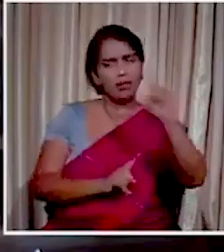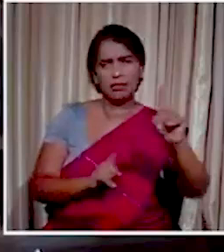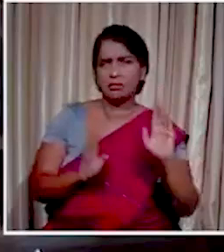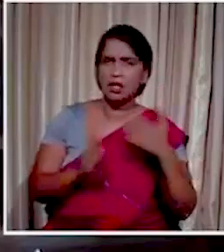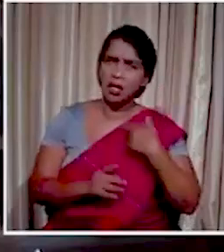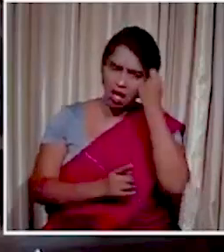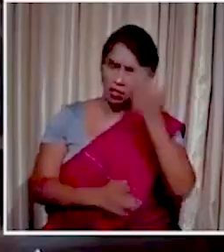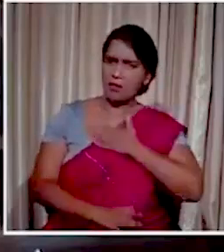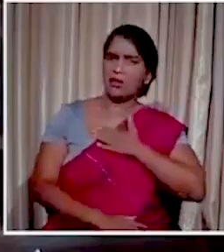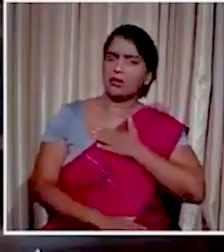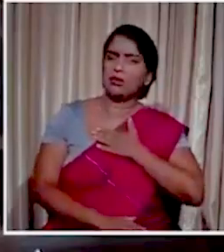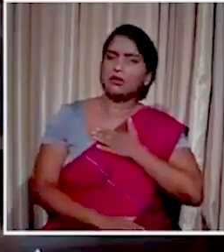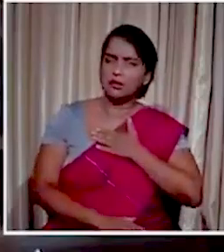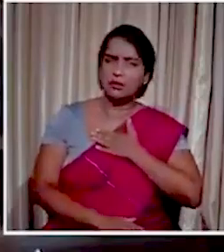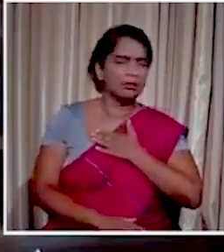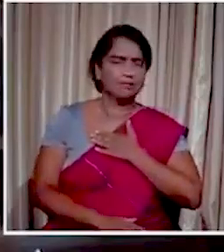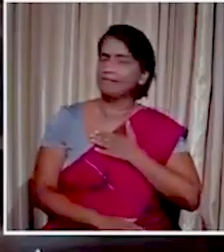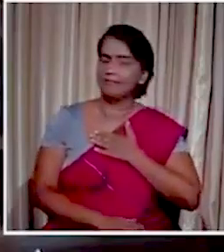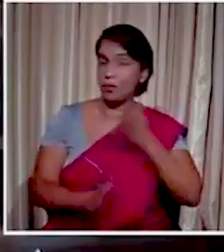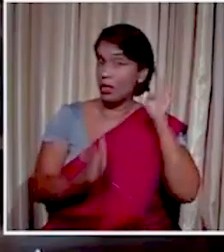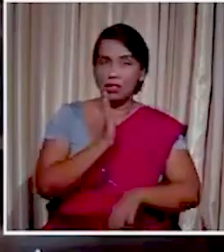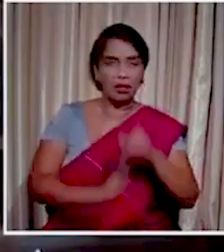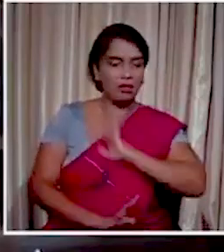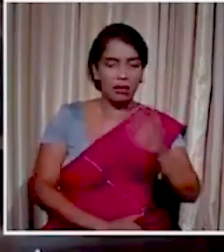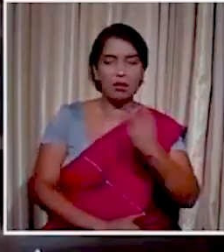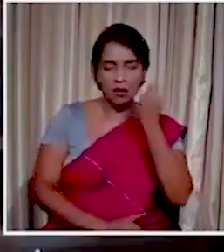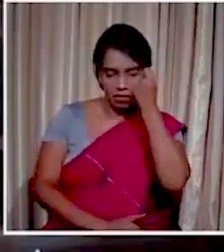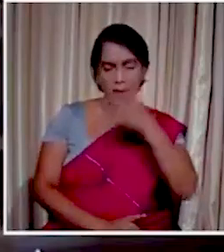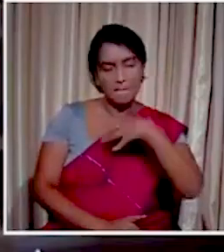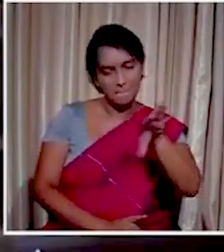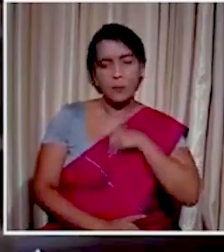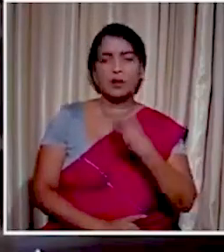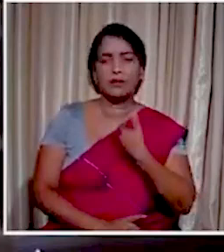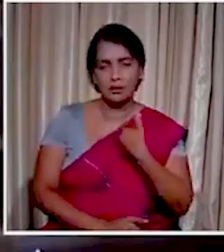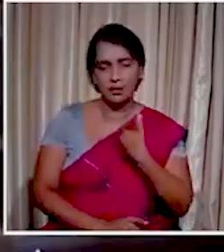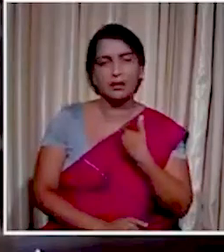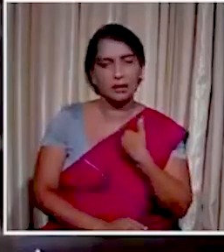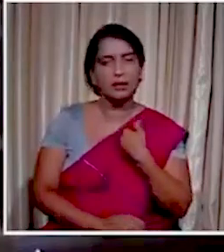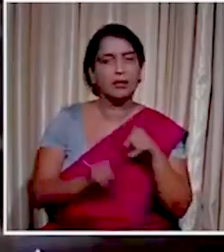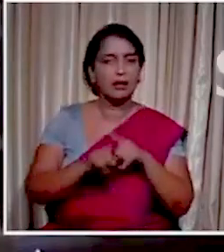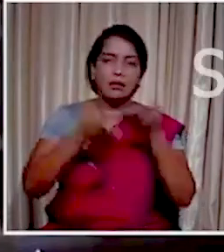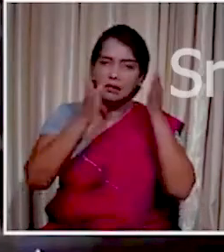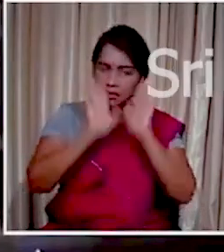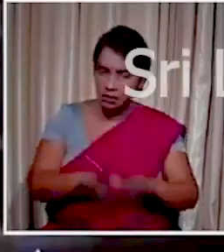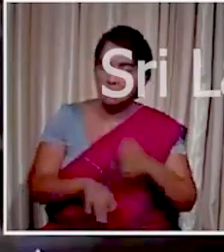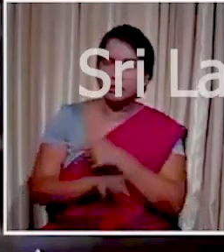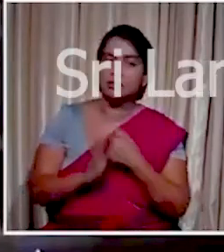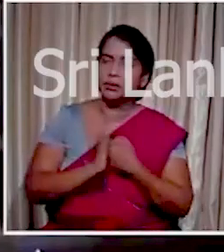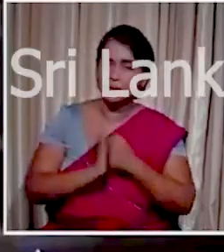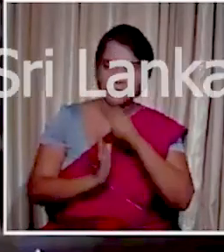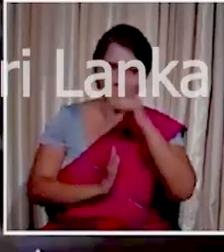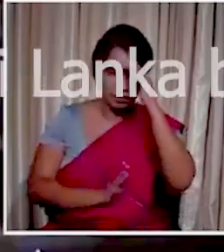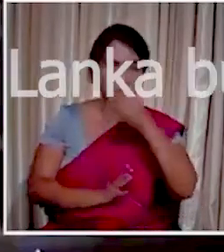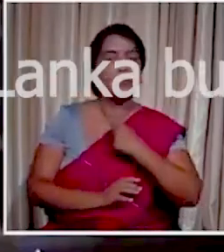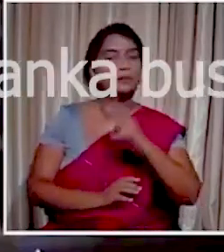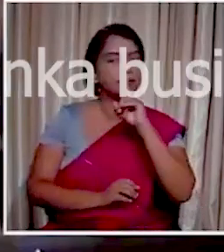මගේ අදහස ඒක මක් කිසිසේත්ම ප්‍රතික්ෂේප කරන්න නැති අදහසක් මා පිළිගන්න අදහස ඒ වගේම අවසන් වශයෙන් ගරු කතානායකතුමනි මා